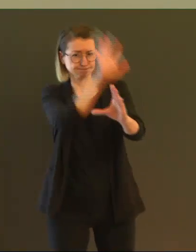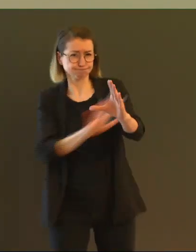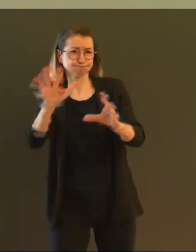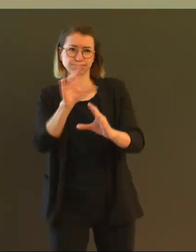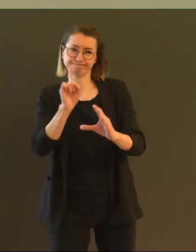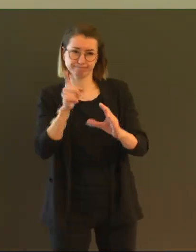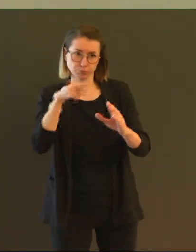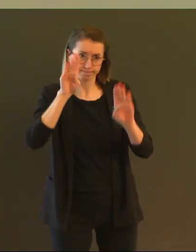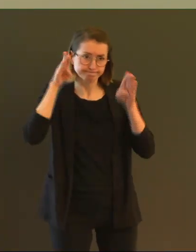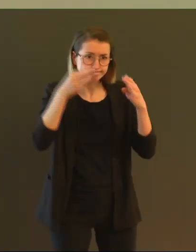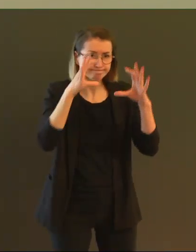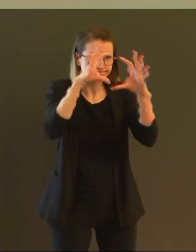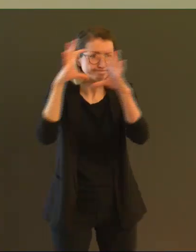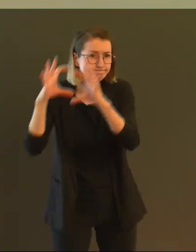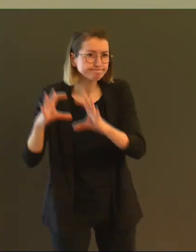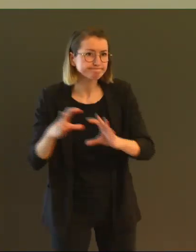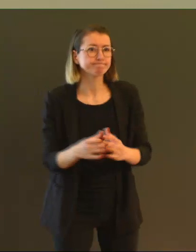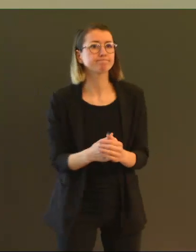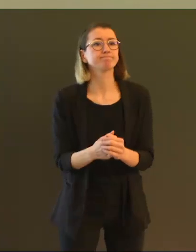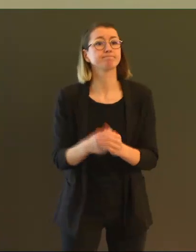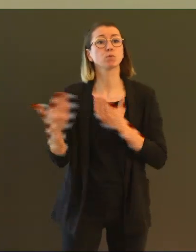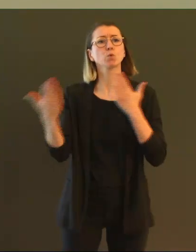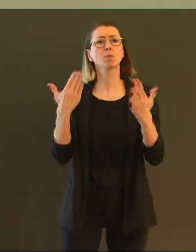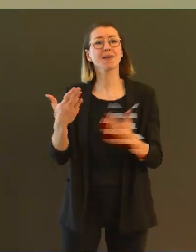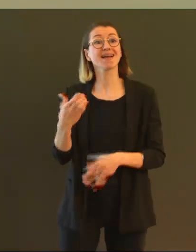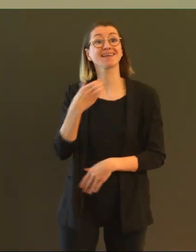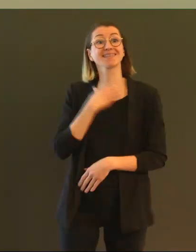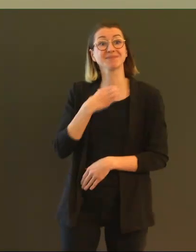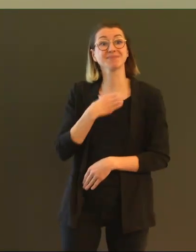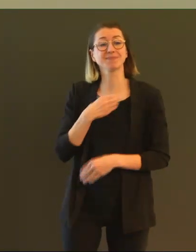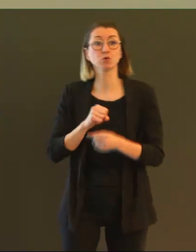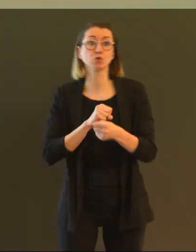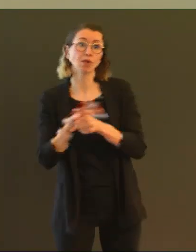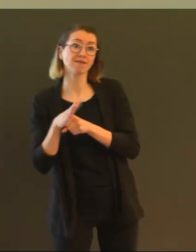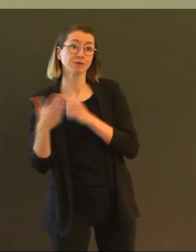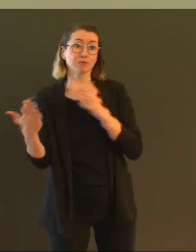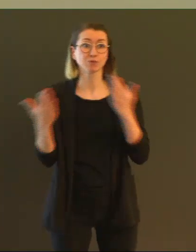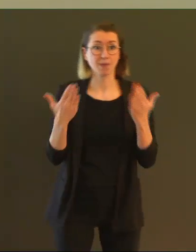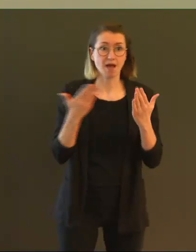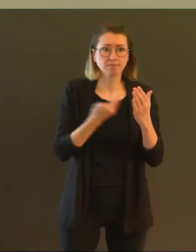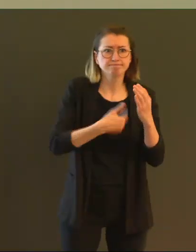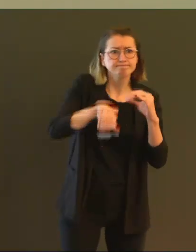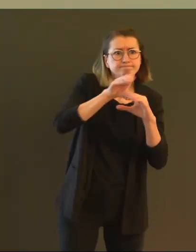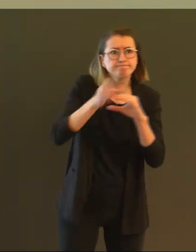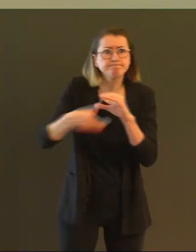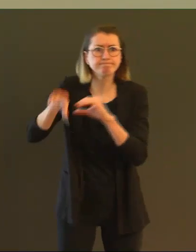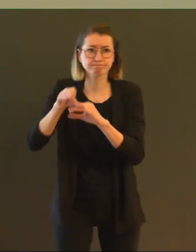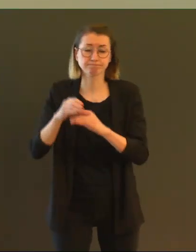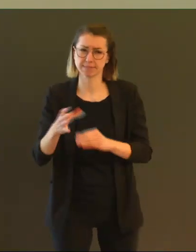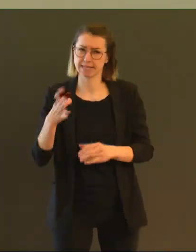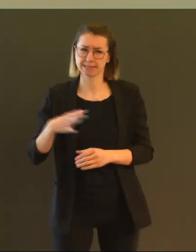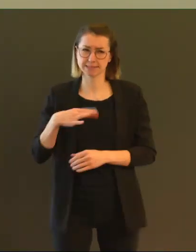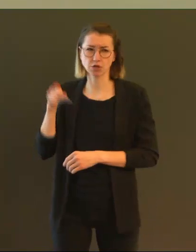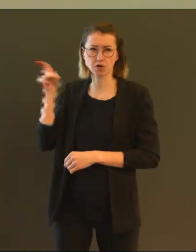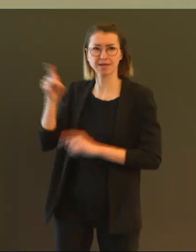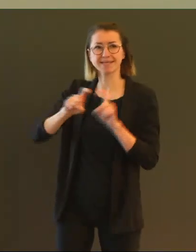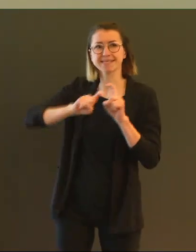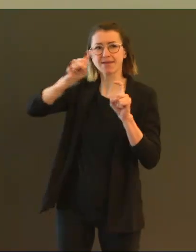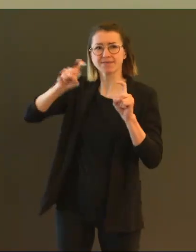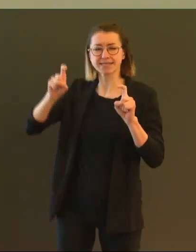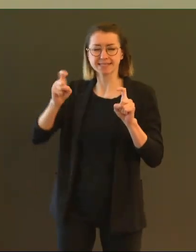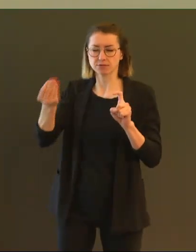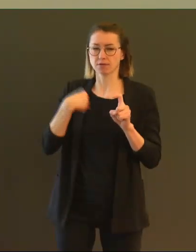se passe pour la grippe, une notion qu'on a chaque année dans notre pays, il est intéressant de se pencher sur le graphique que vous voyez ici et